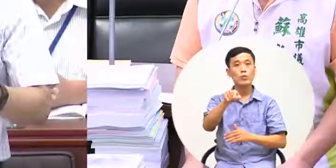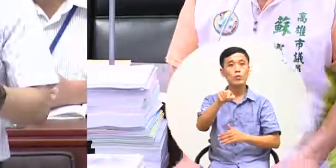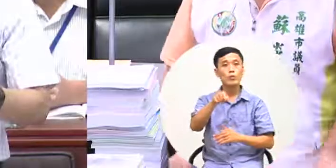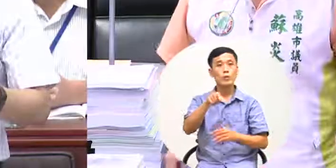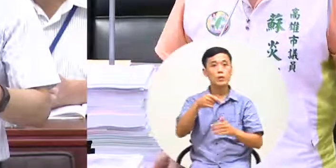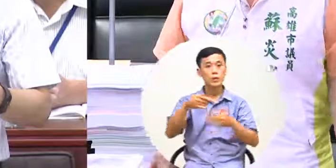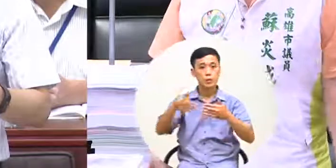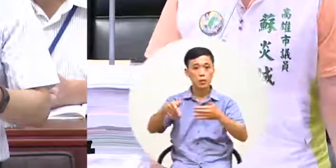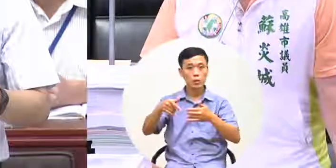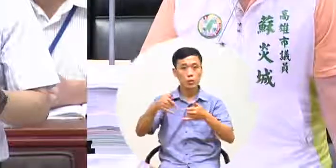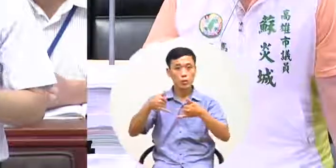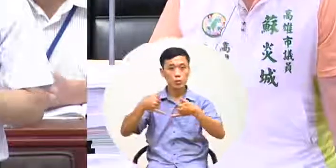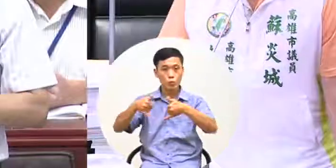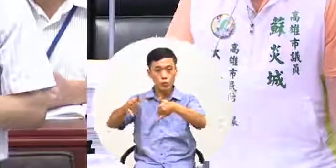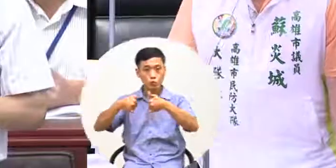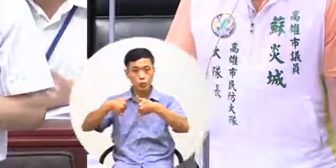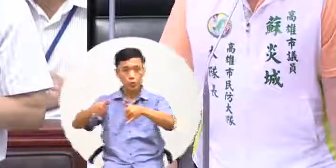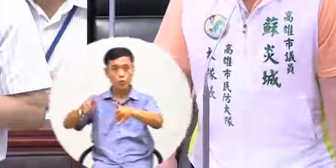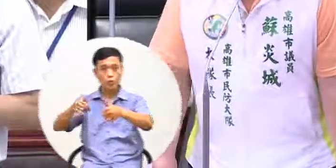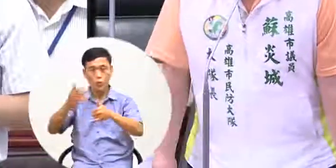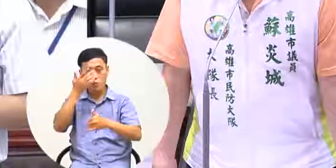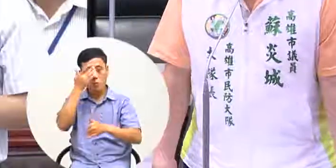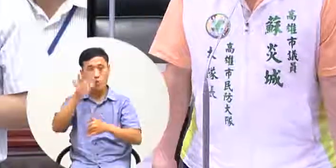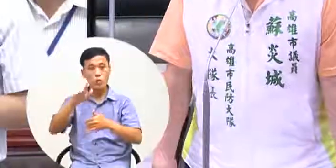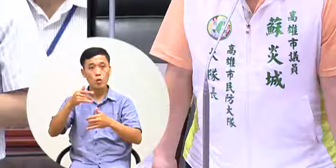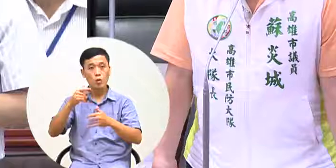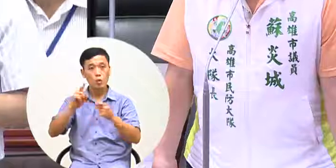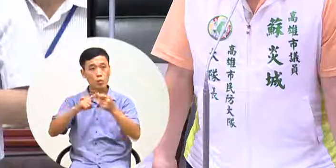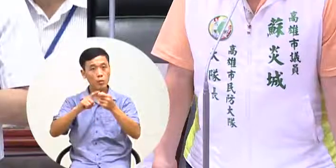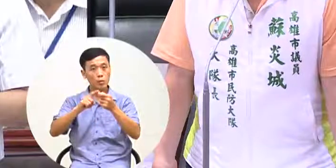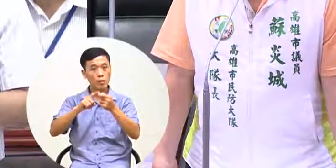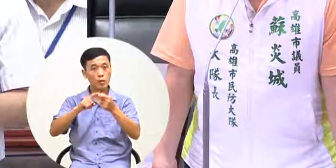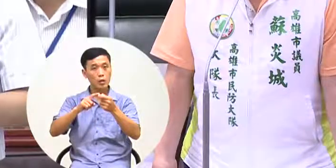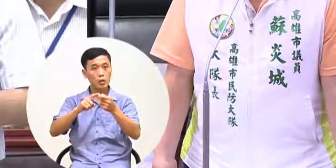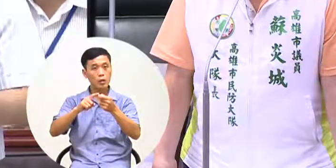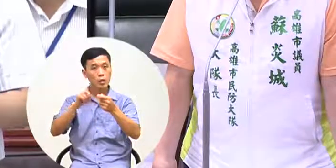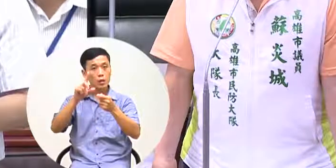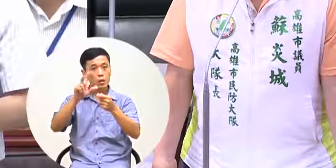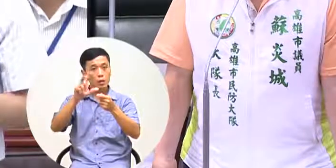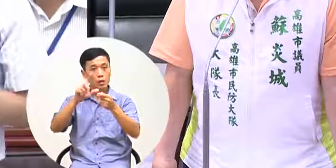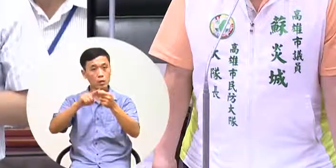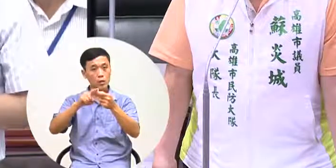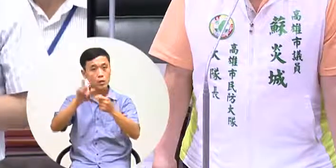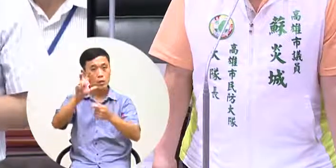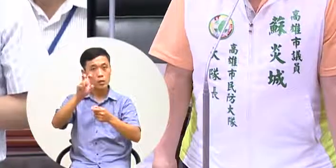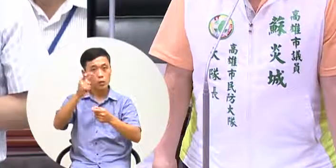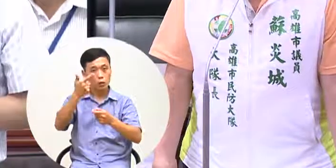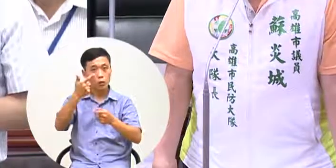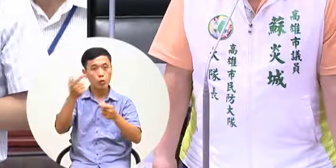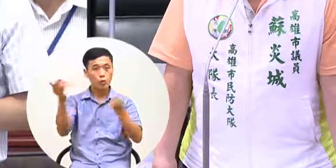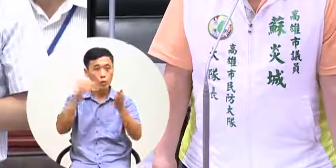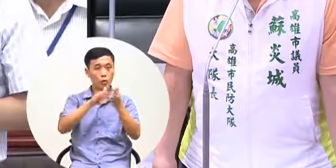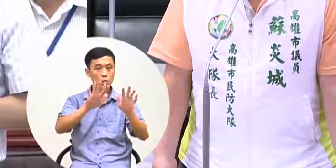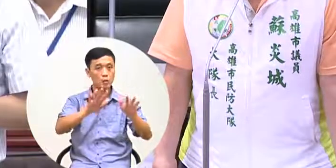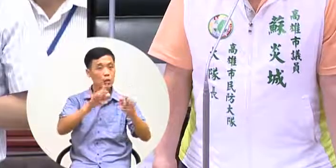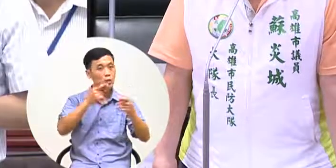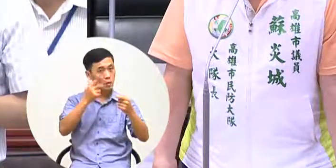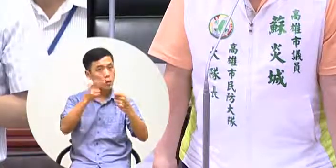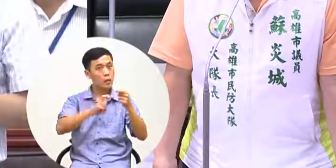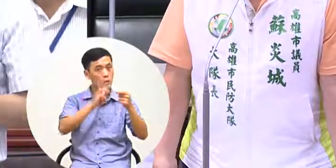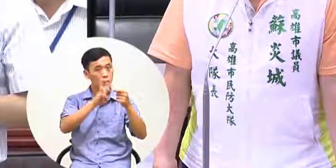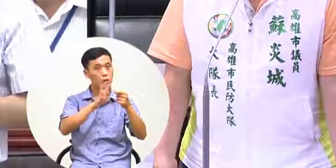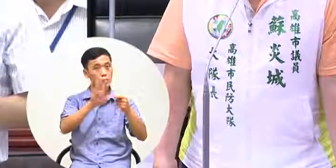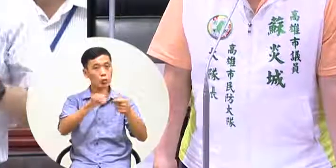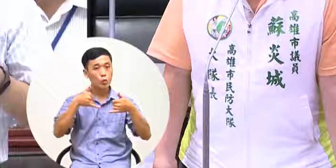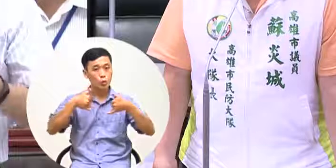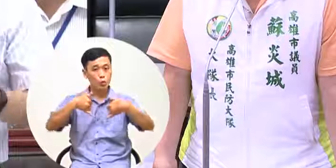啊，当然行了20-30栋过，1976年到即摆嘛已经30栋啊。啊，所以计生道路有认定为认定个要件啊。我头啊